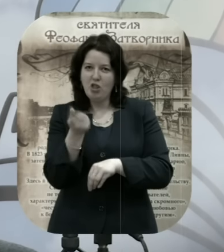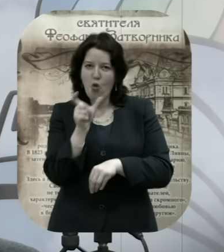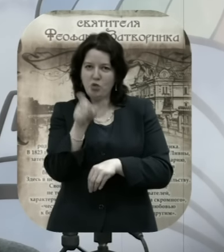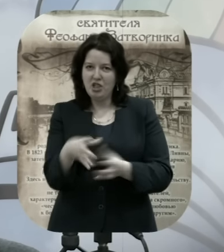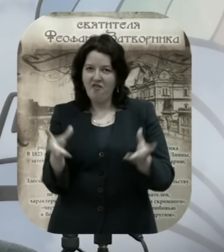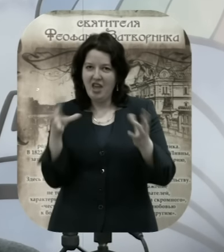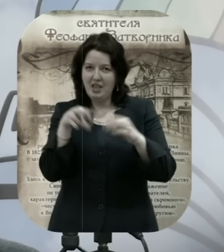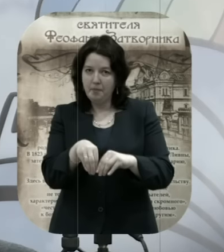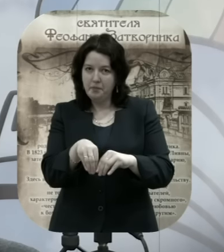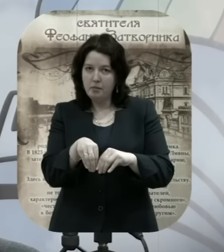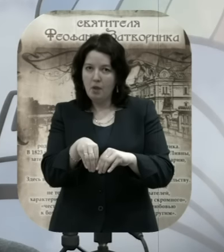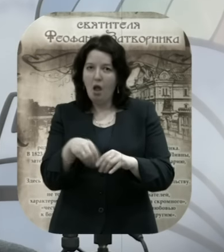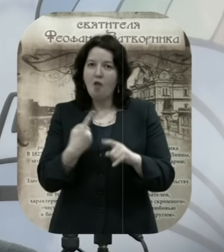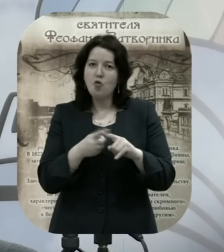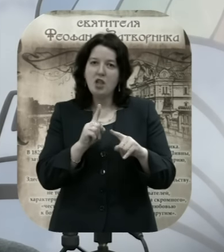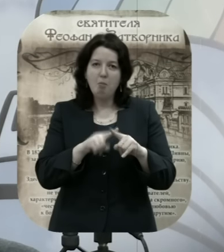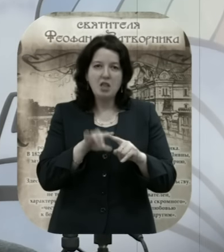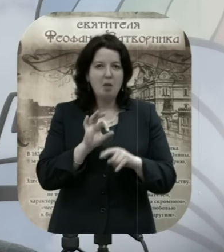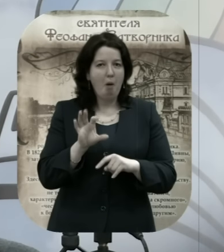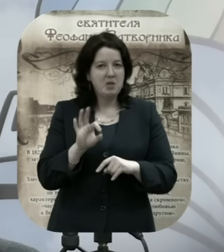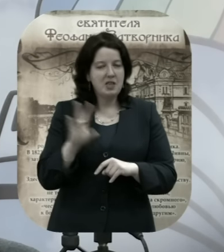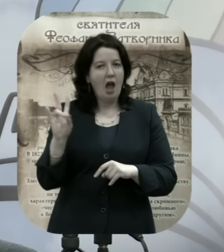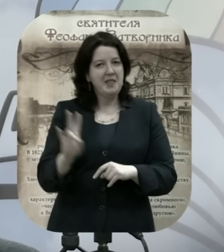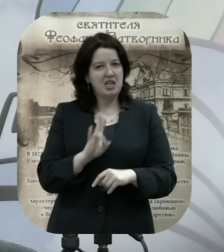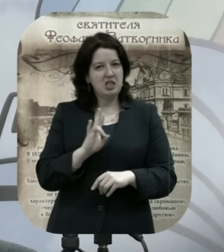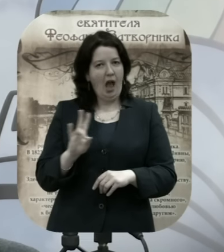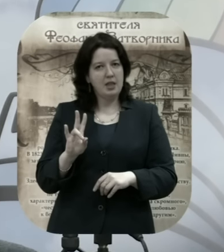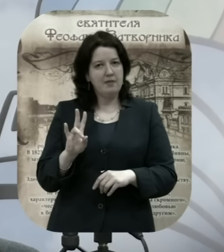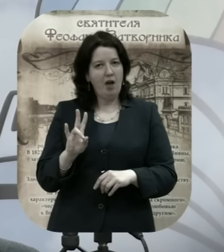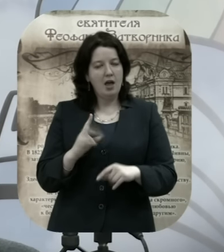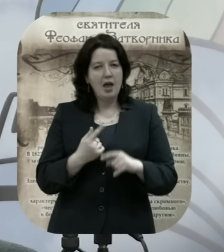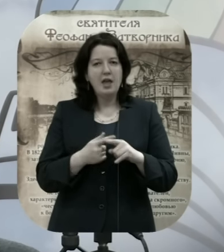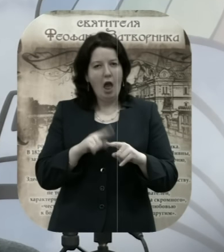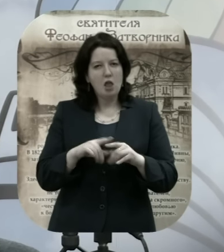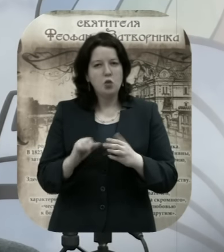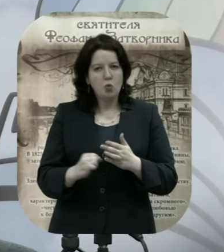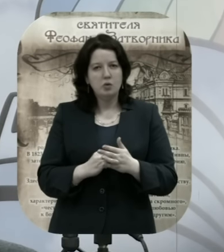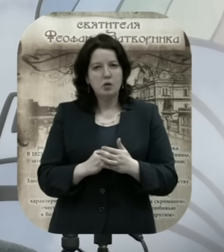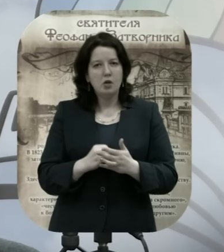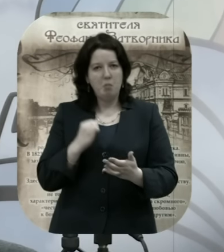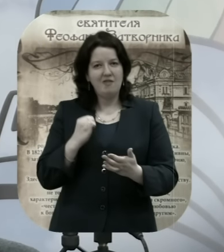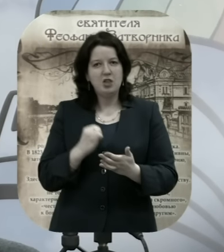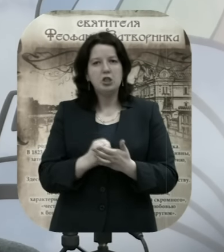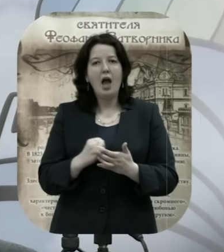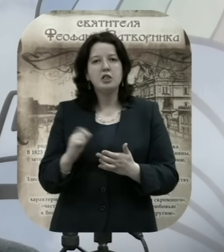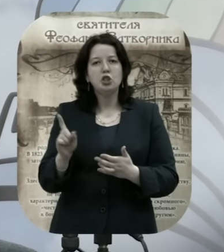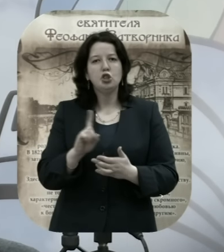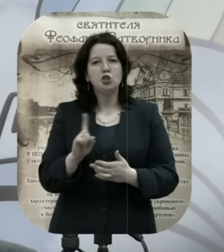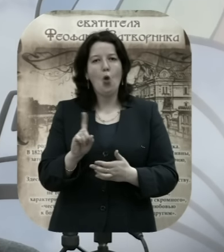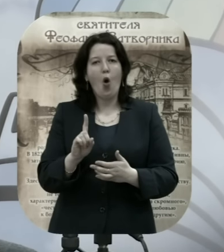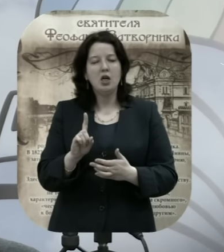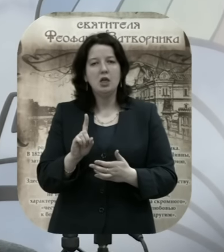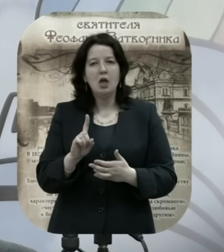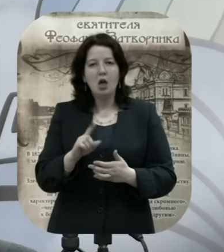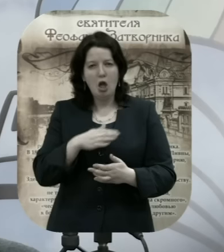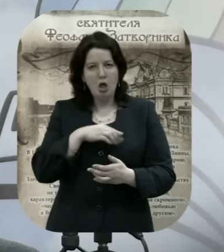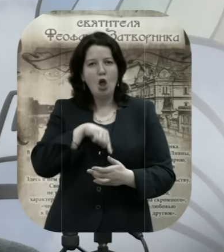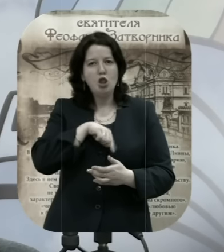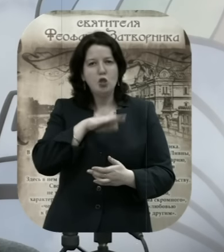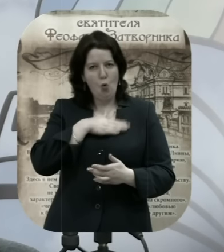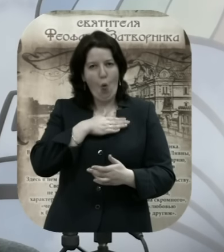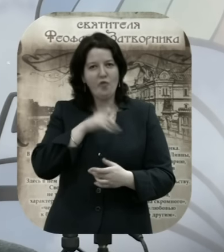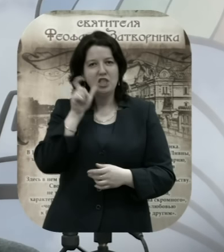Вот о чем говорит христианство. И оно утверждает, что духовность